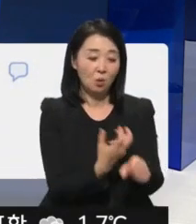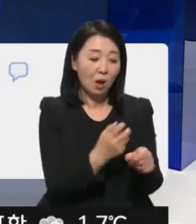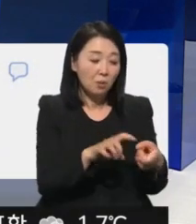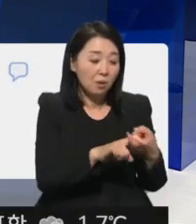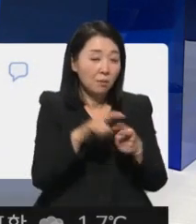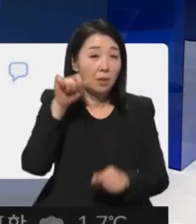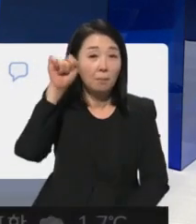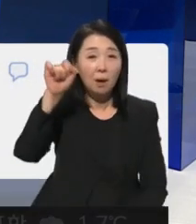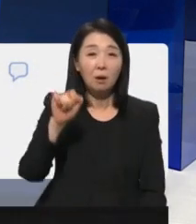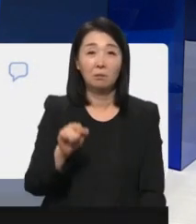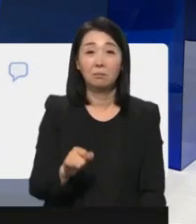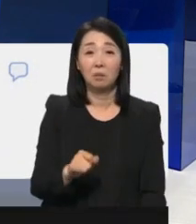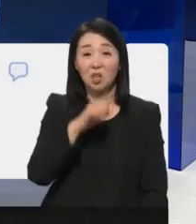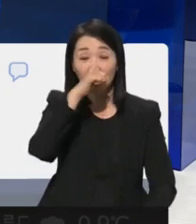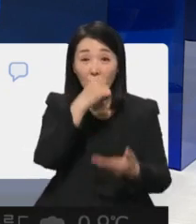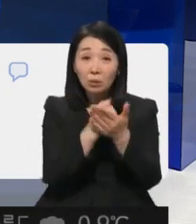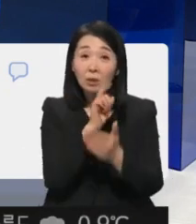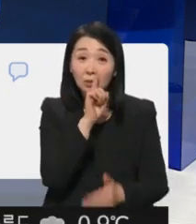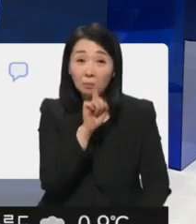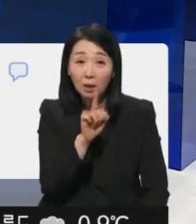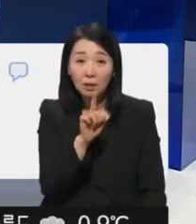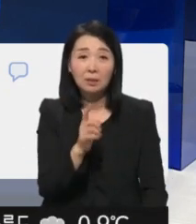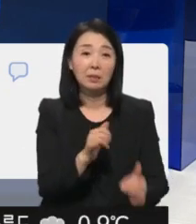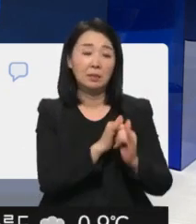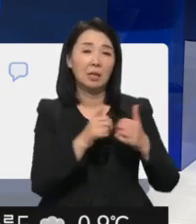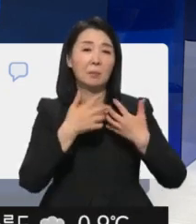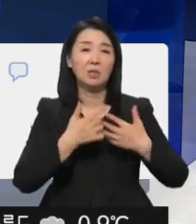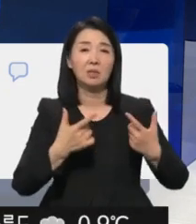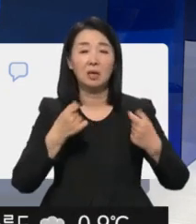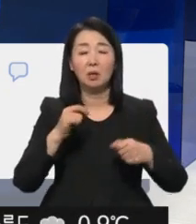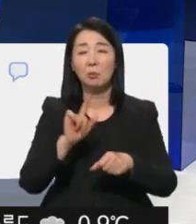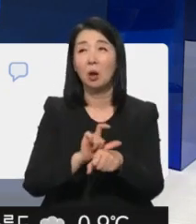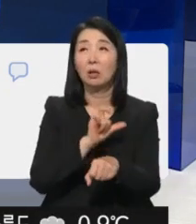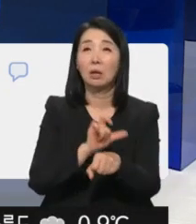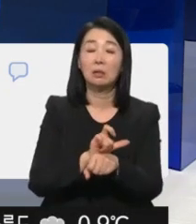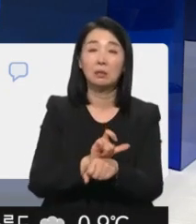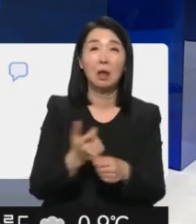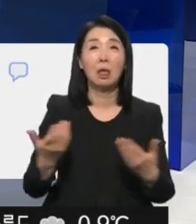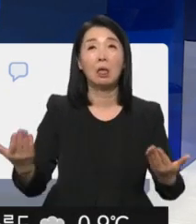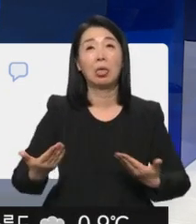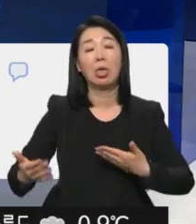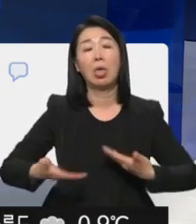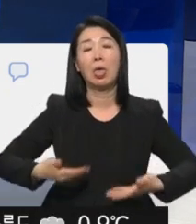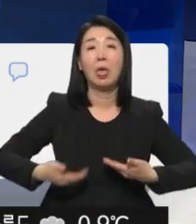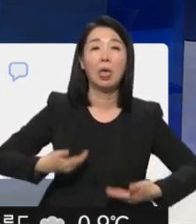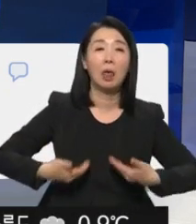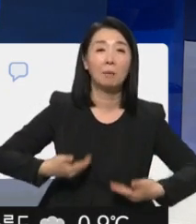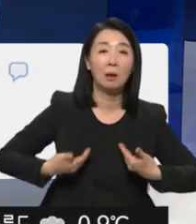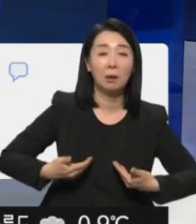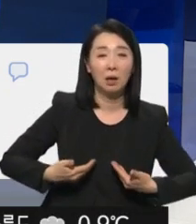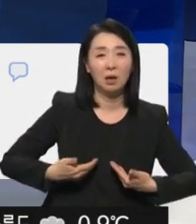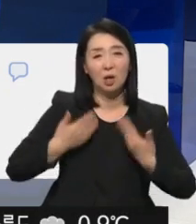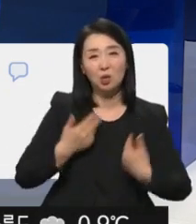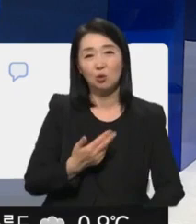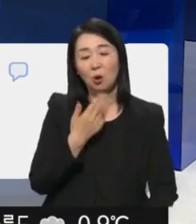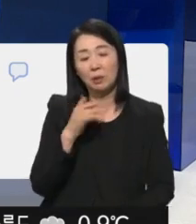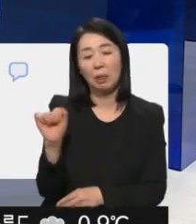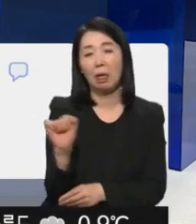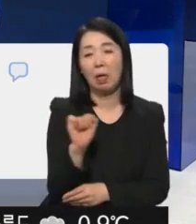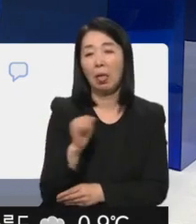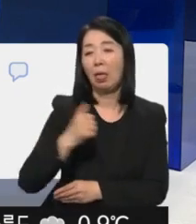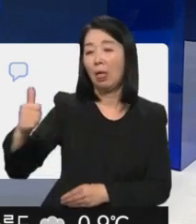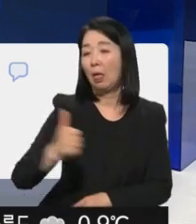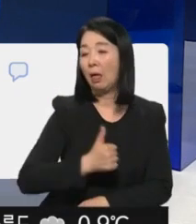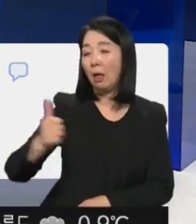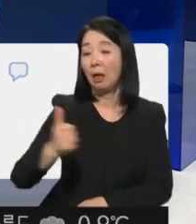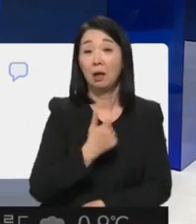파업은 정당하다고 말씀하셨는데요. 사람이 기계처럼 15시간씩 일하고 쉴 새 없이 계속 왕복으로